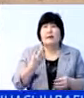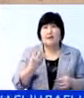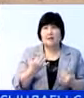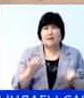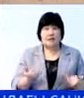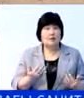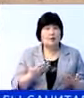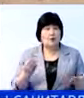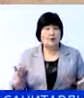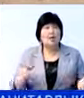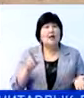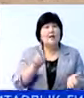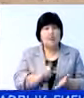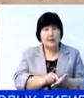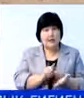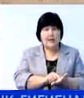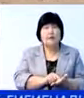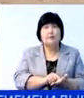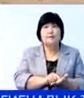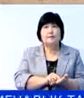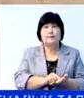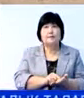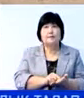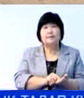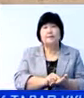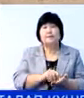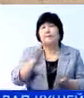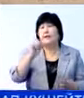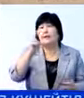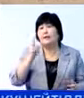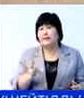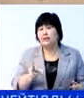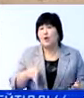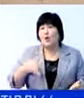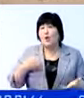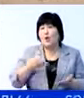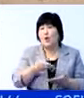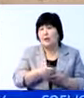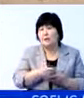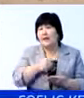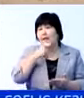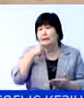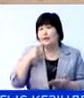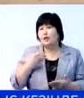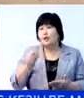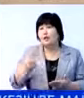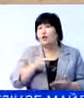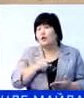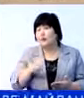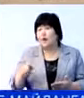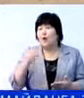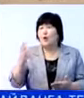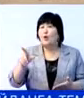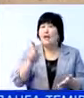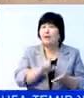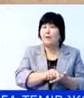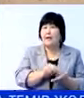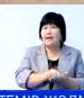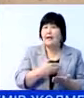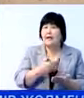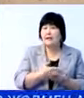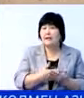қазір олар пенсия жаңағы социальный төлемдерін Ресейге төлегеннен кейін олардың пенсиясында